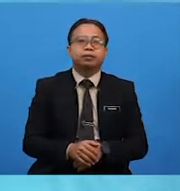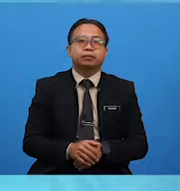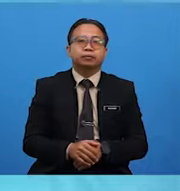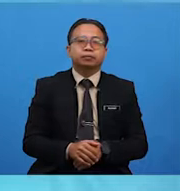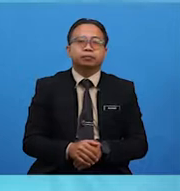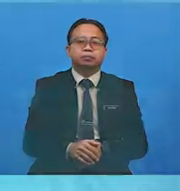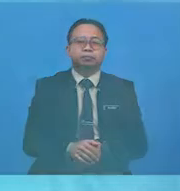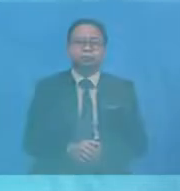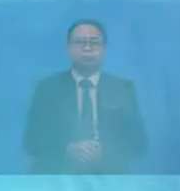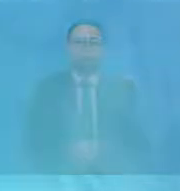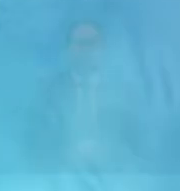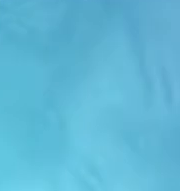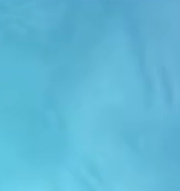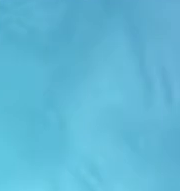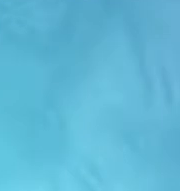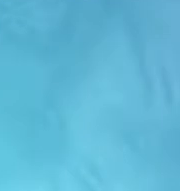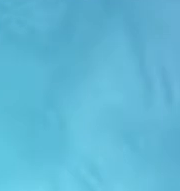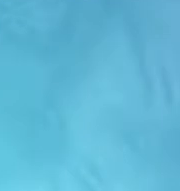moiselle dewinya